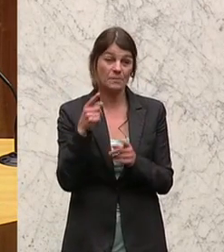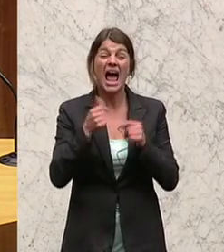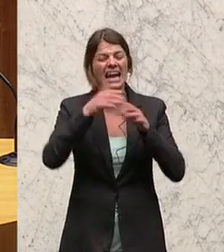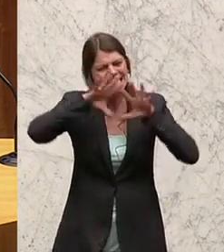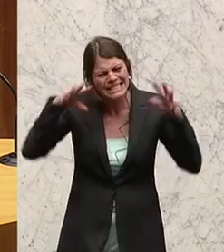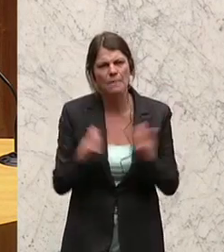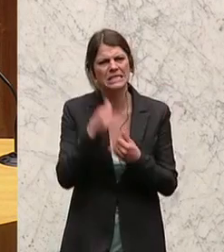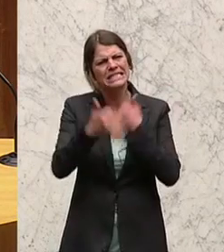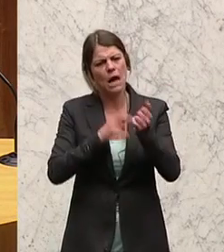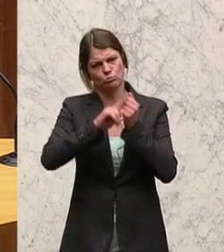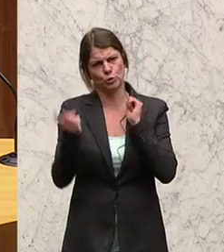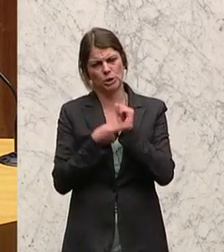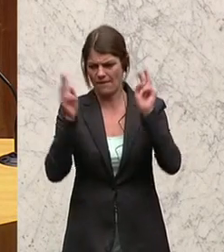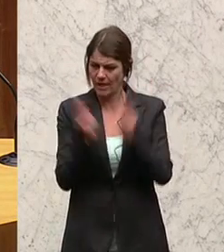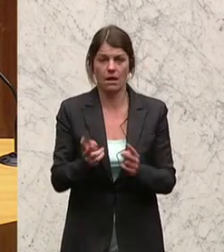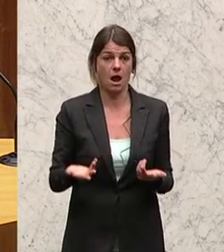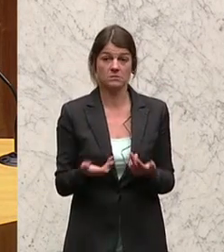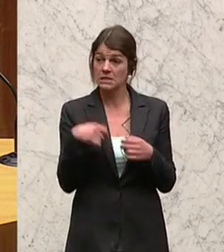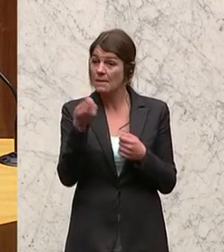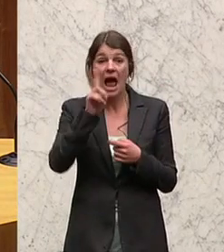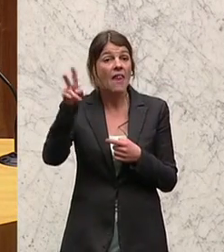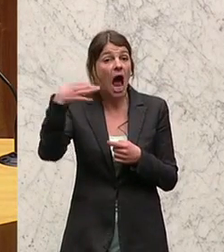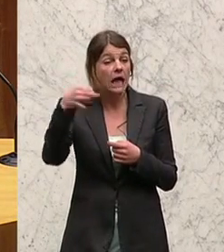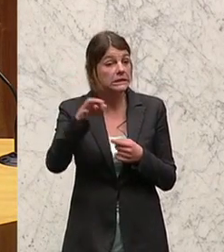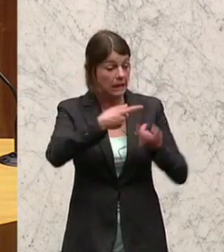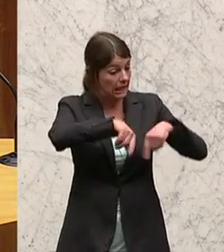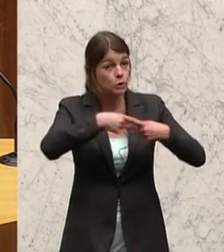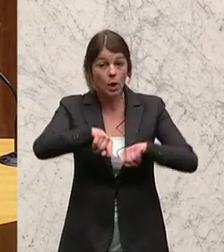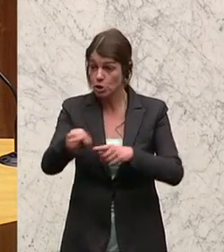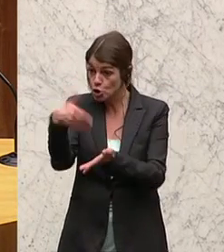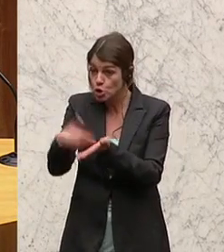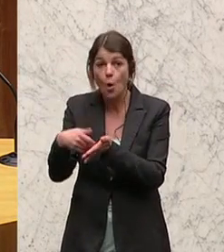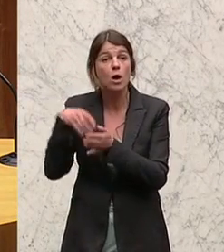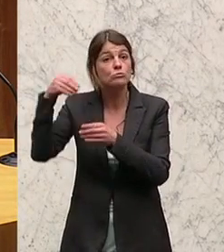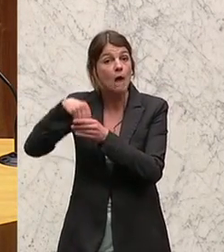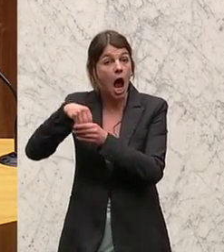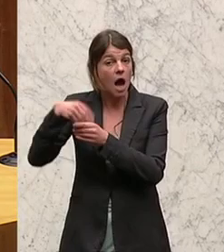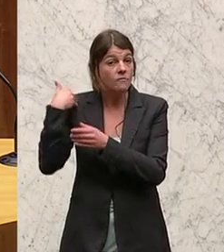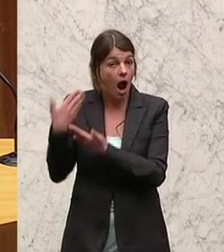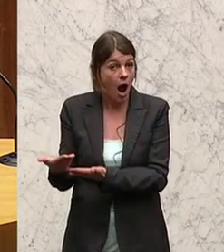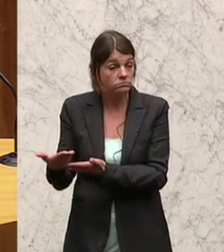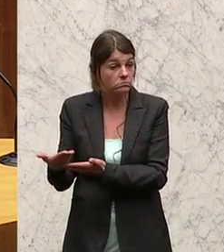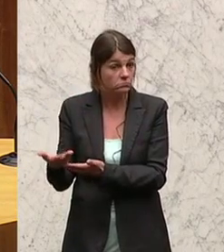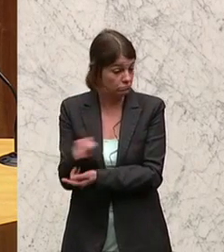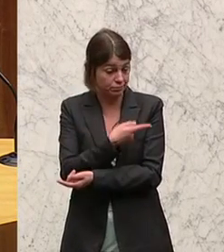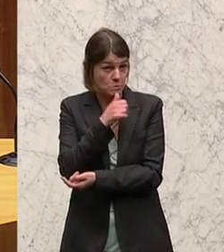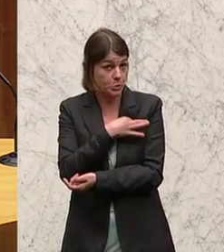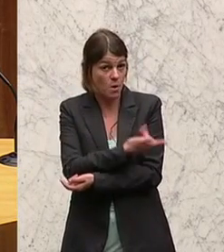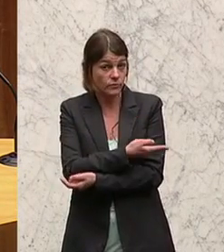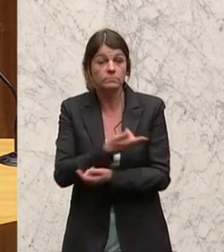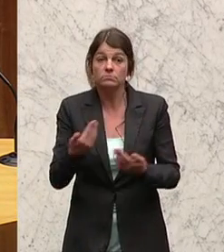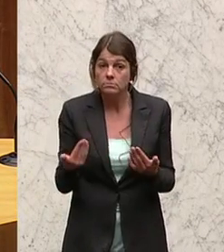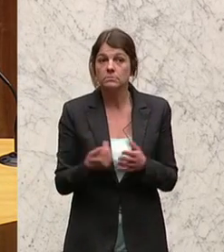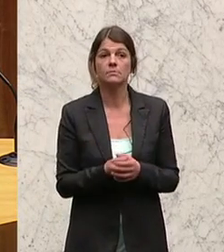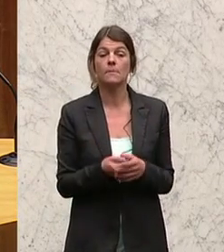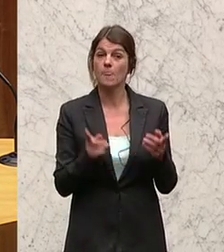Jahresbudget. Es gibt kein einziges Ressort, das solchen Sparvorgaben ausgesetzt gewesen ist.